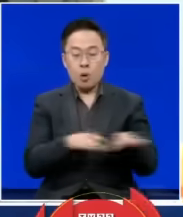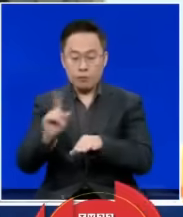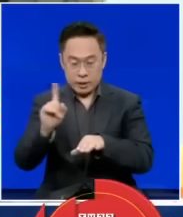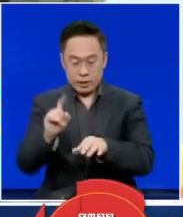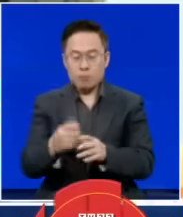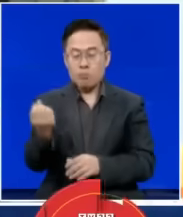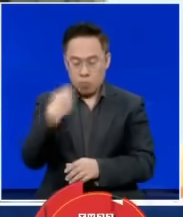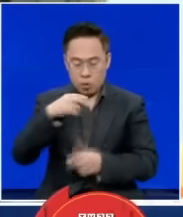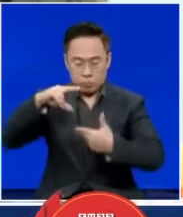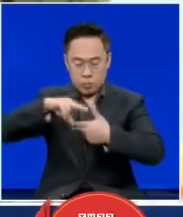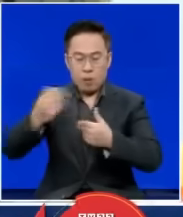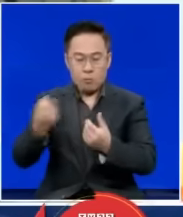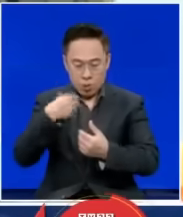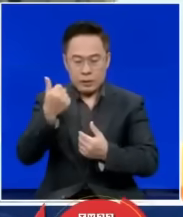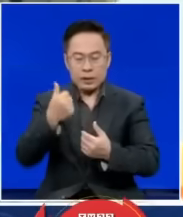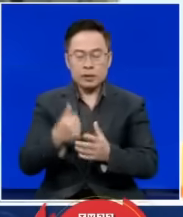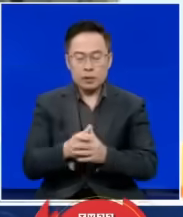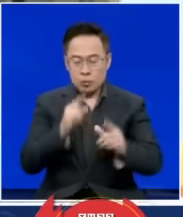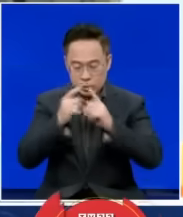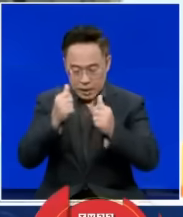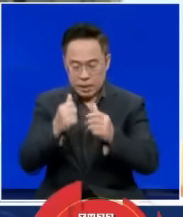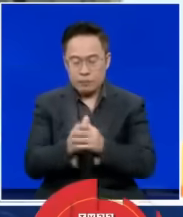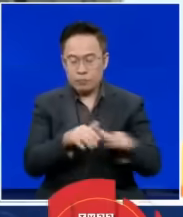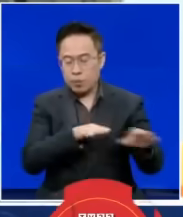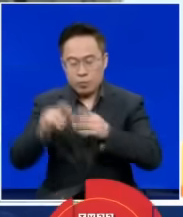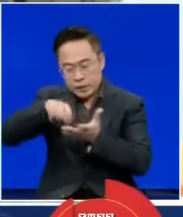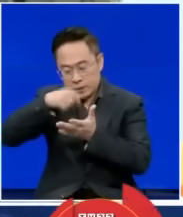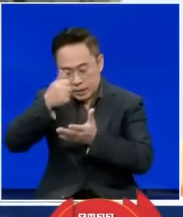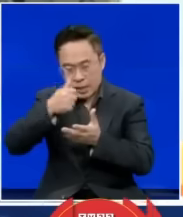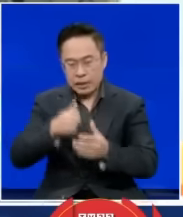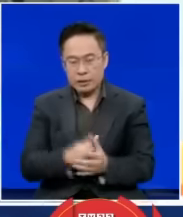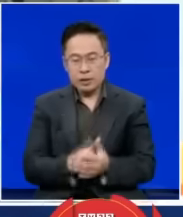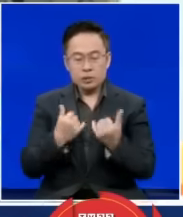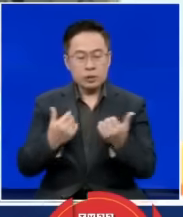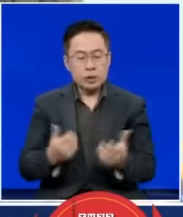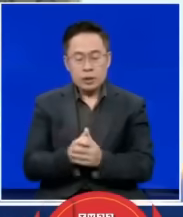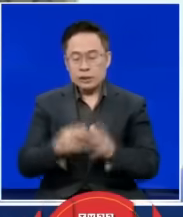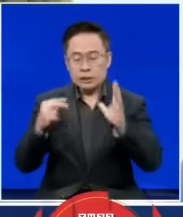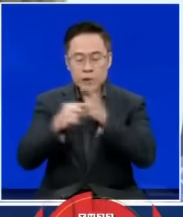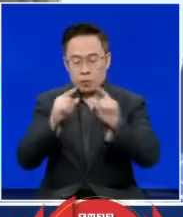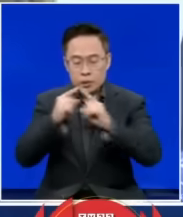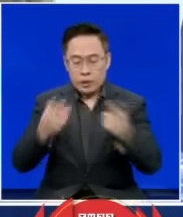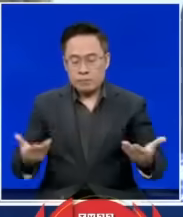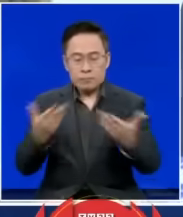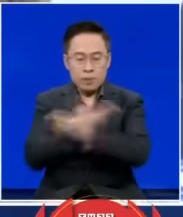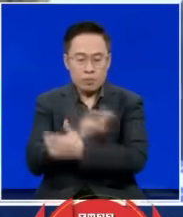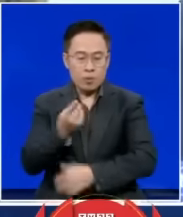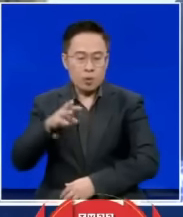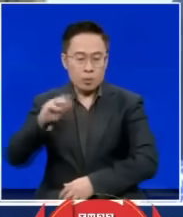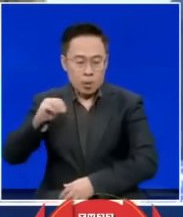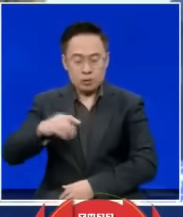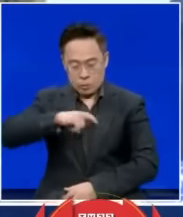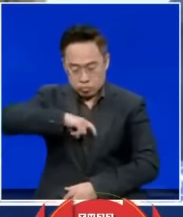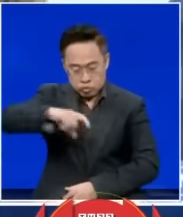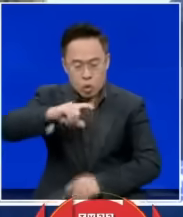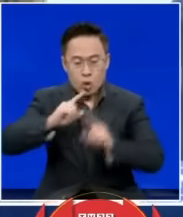ไปเมื่อนั้นแต่ถามว่าจะถือโอกาสคุยเรื่องของการปรับครม.ไหมท่านนายกบอกว่าอันนี้ไม่จำเป็นถ้าเกิดว่าจะปรับครม.มันมีการสามารถคุยส่วน